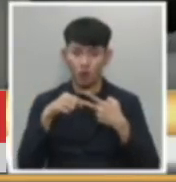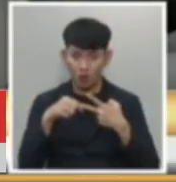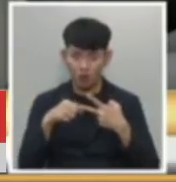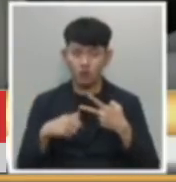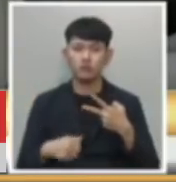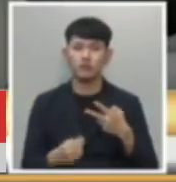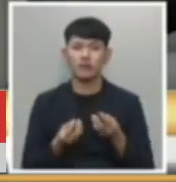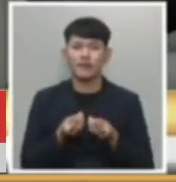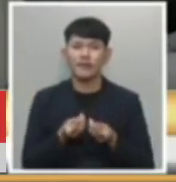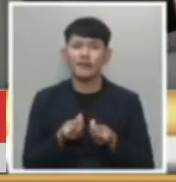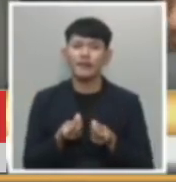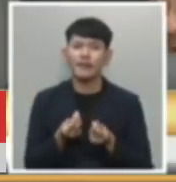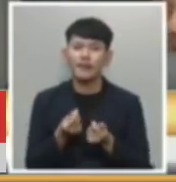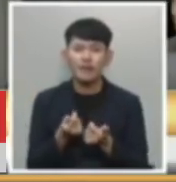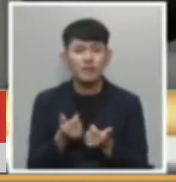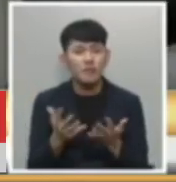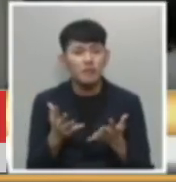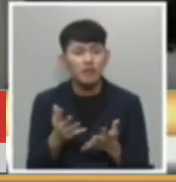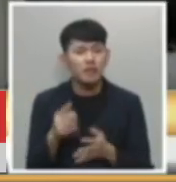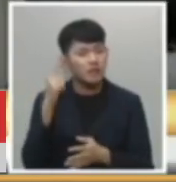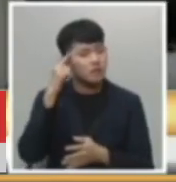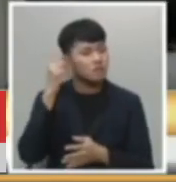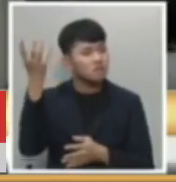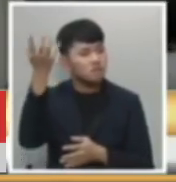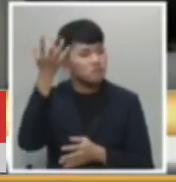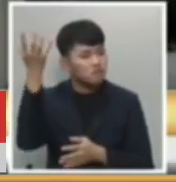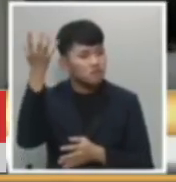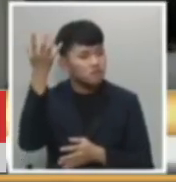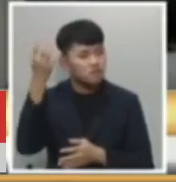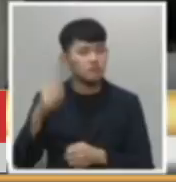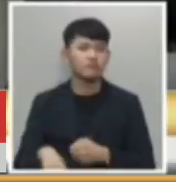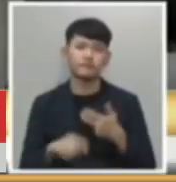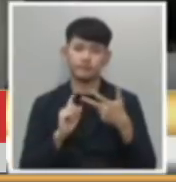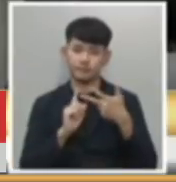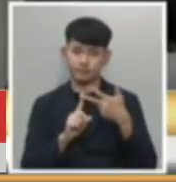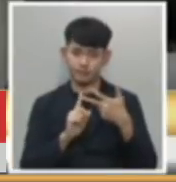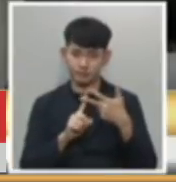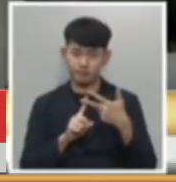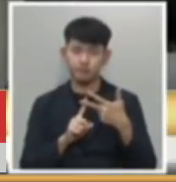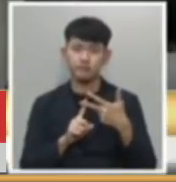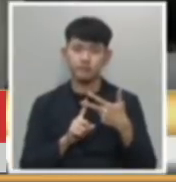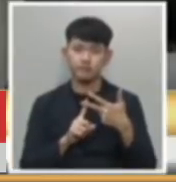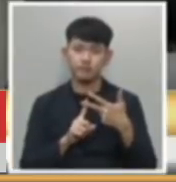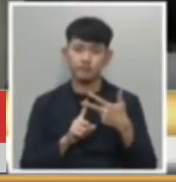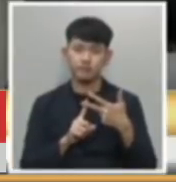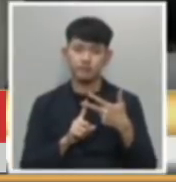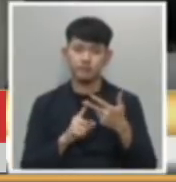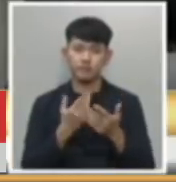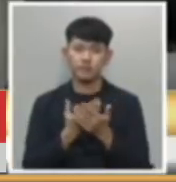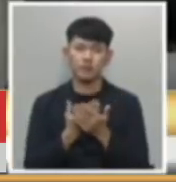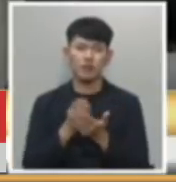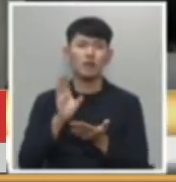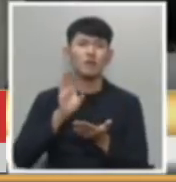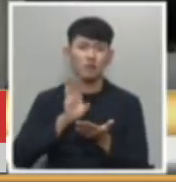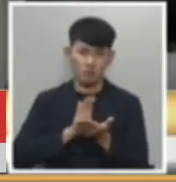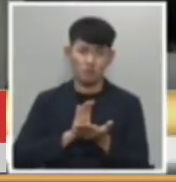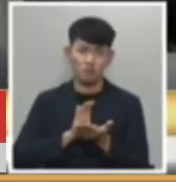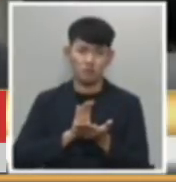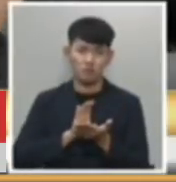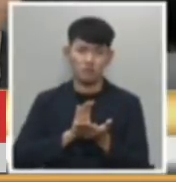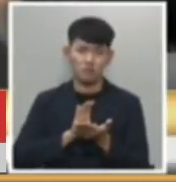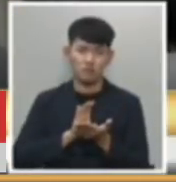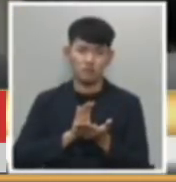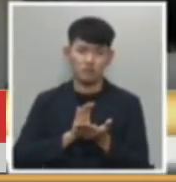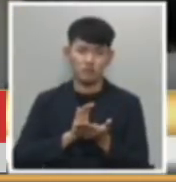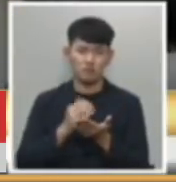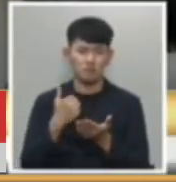ายละเอียดเลือดลอยข้อ3ครับงบประมาณที่ตั้งไว้เนี่ยจ